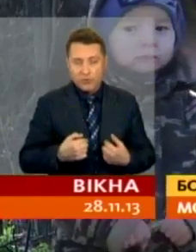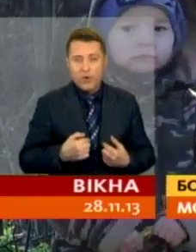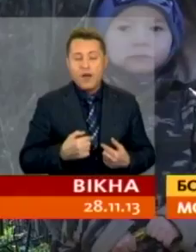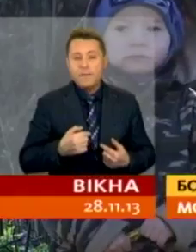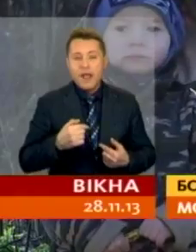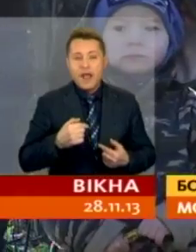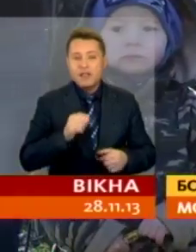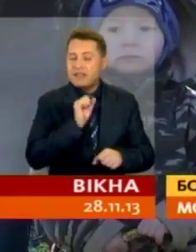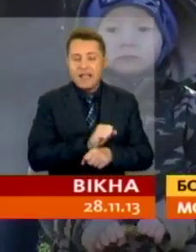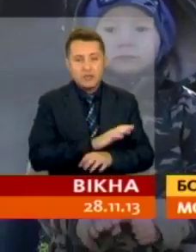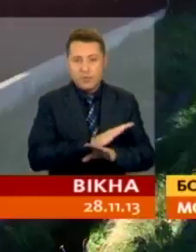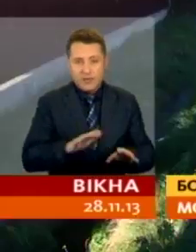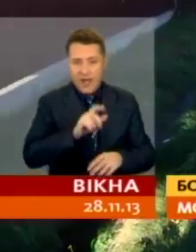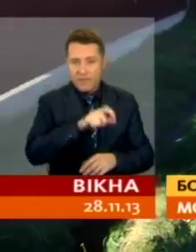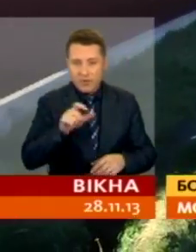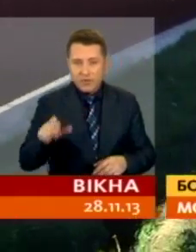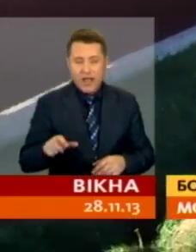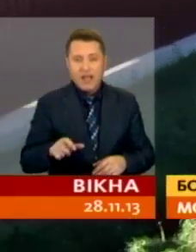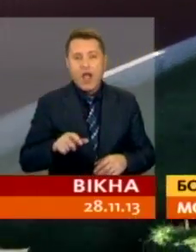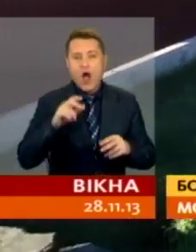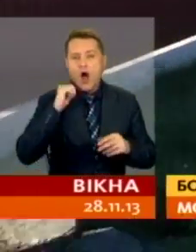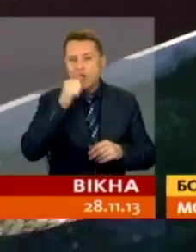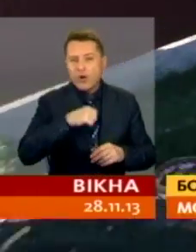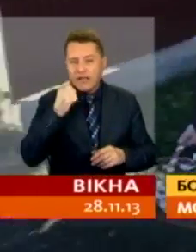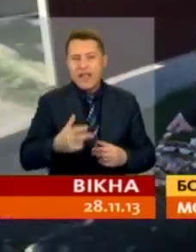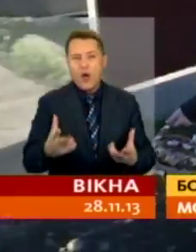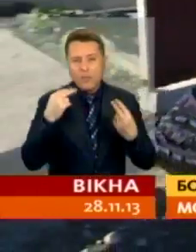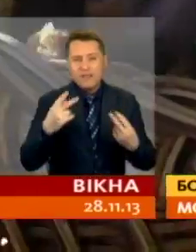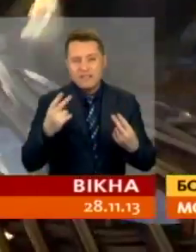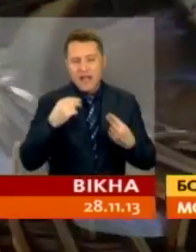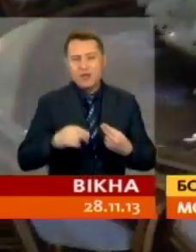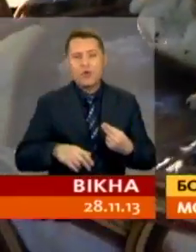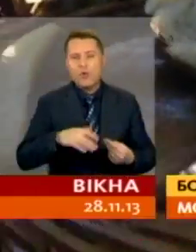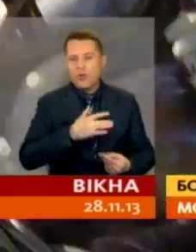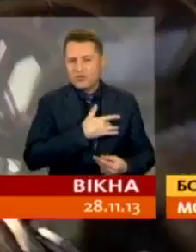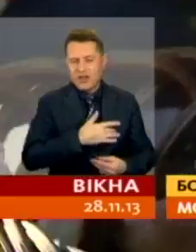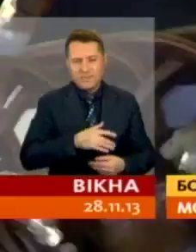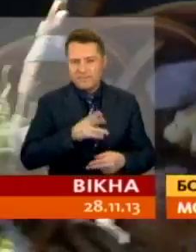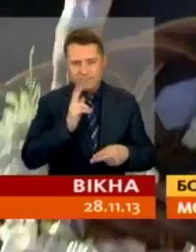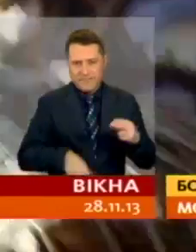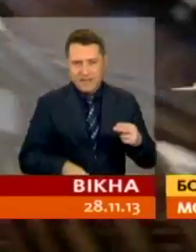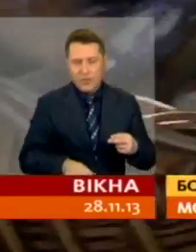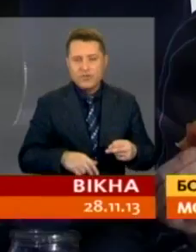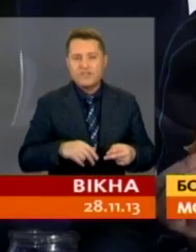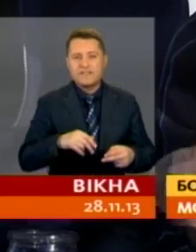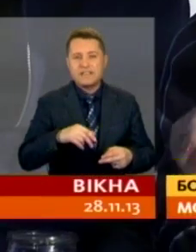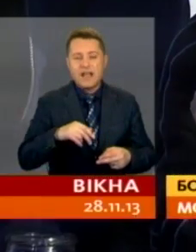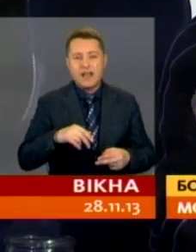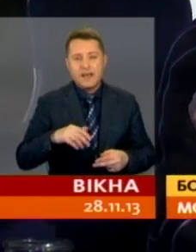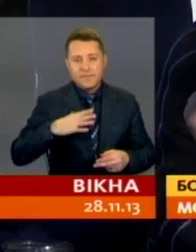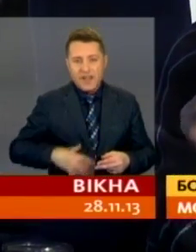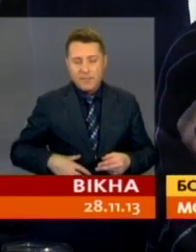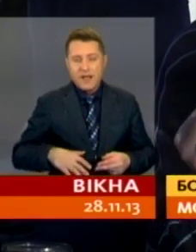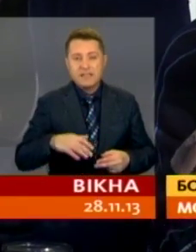не дозволила совість. Розуміє, роки обіцянок увірвали селянам терпець. Зрештою, навіть тих наготованих для садка 250 тисяч, що